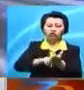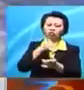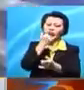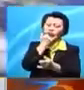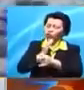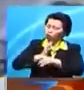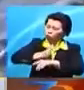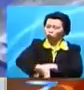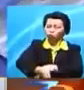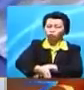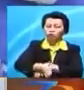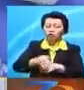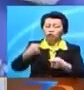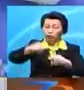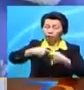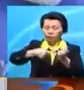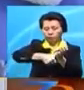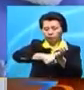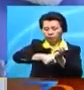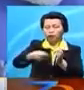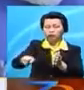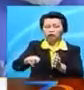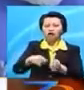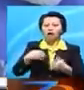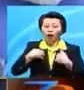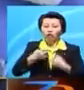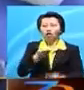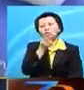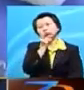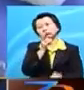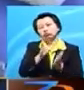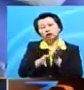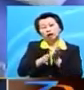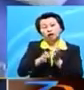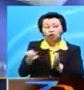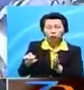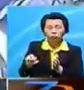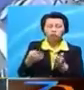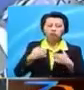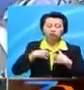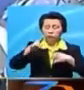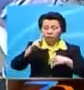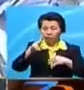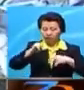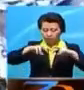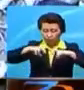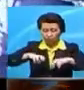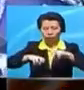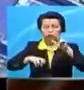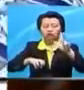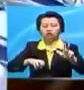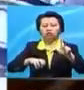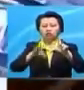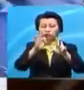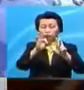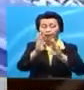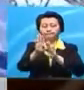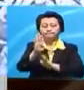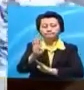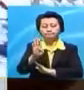kesalahan lampau berkaitan dadah dan turut menagih dadah. Kes disiasat mengikut Seksyen 39B Akta Dadah